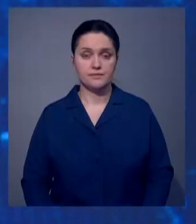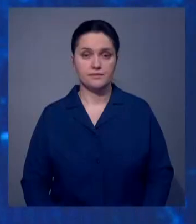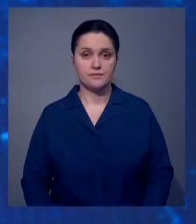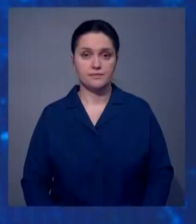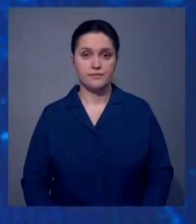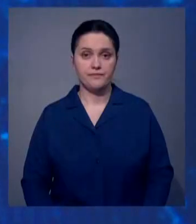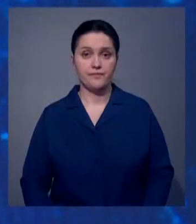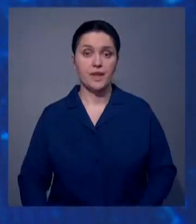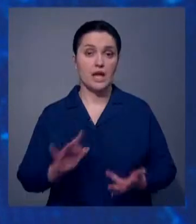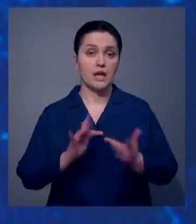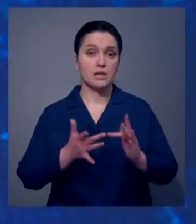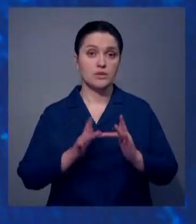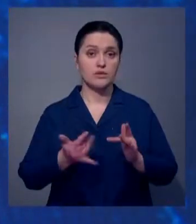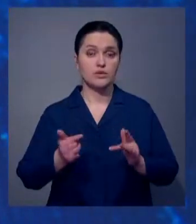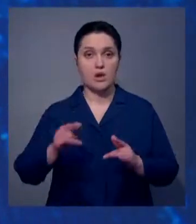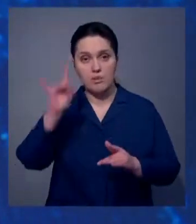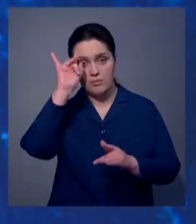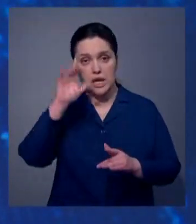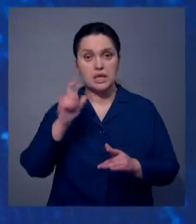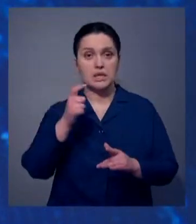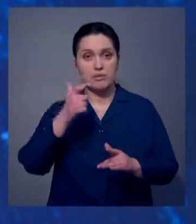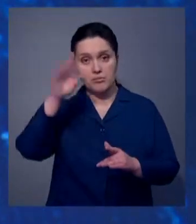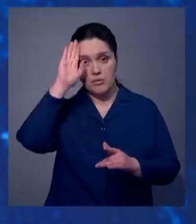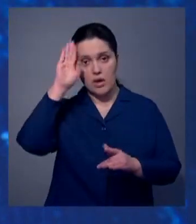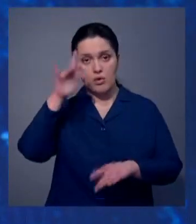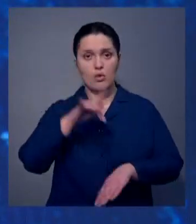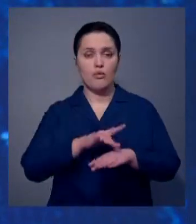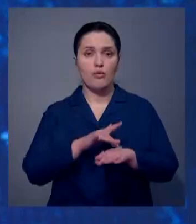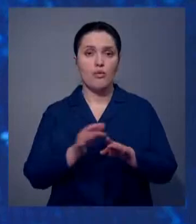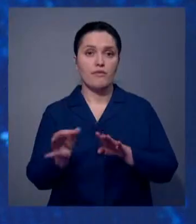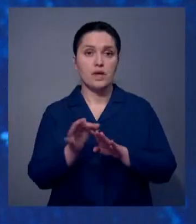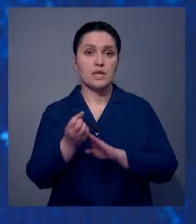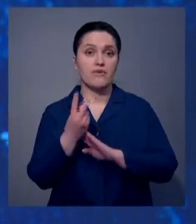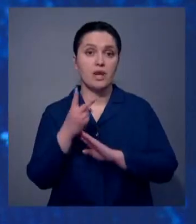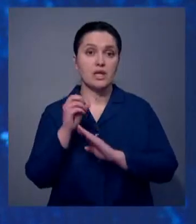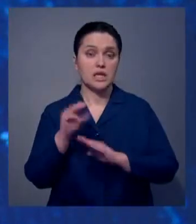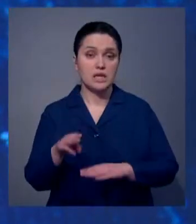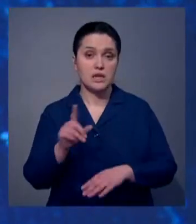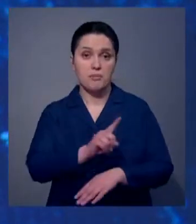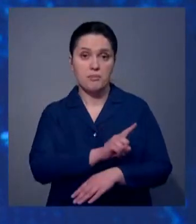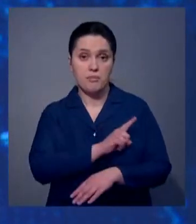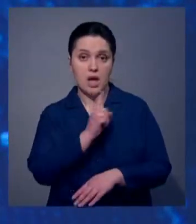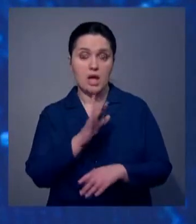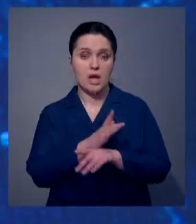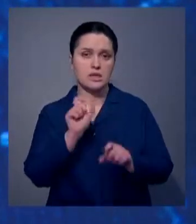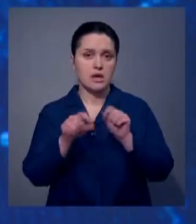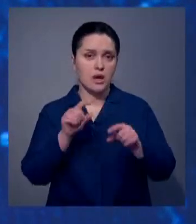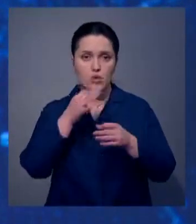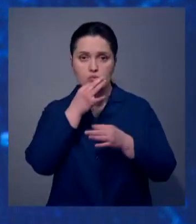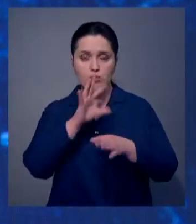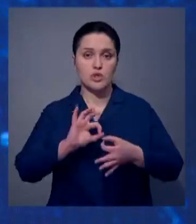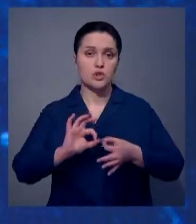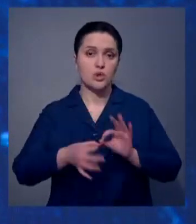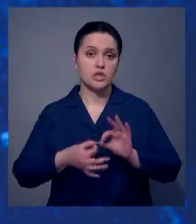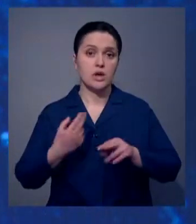В социальных сетях растет популярность кибастузского мальчика, который увлекся маникюром. В свои 12 лет Арулат мастерски выполняет заказы любой